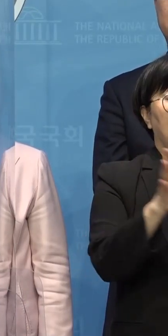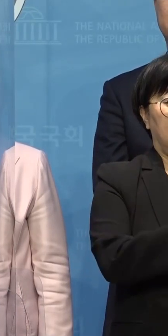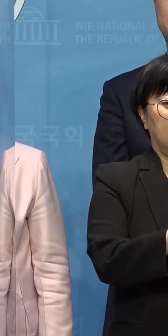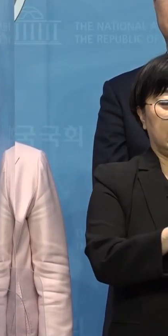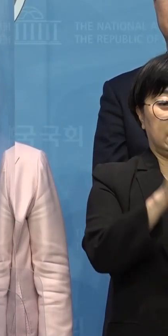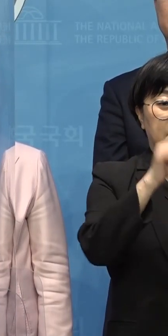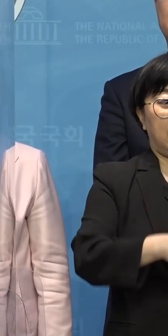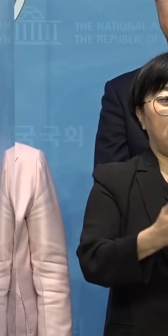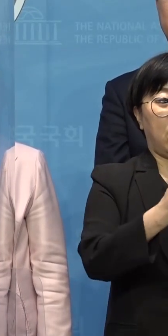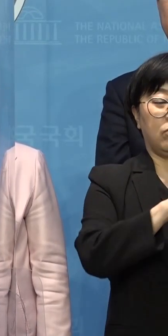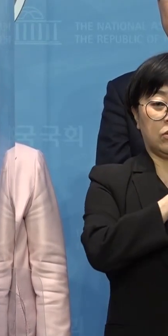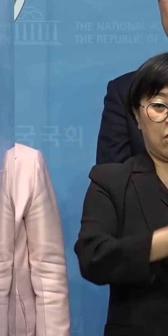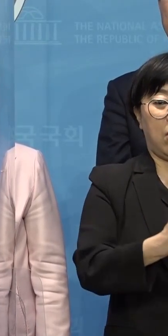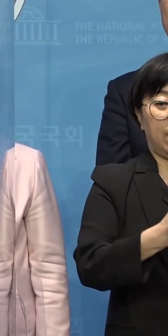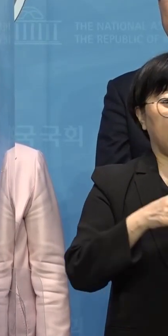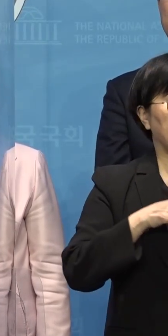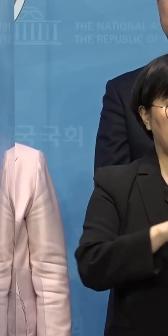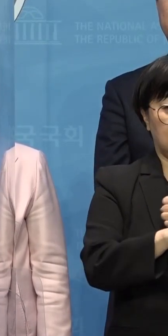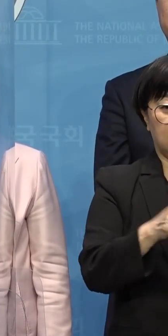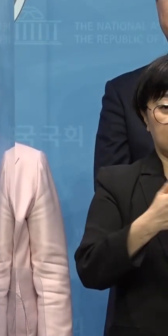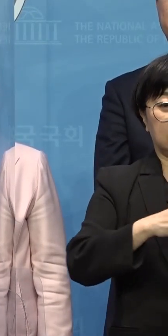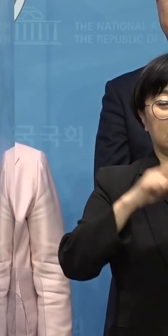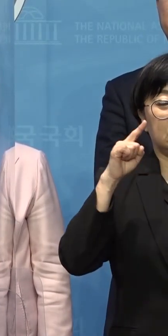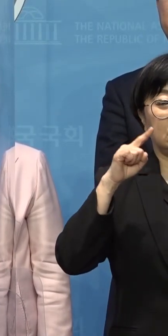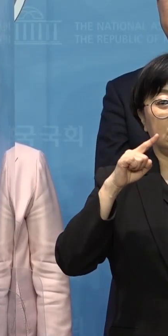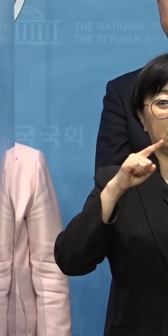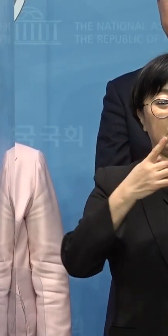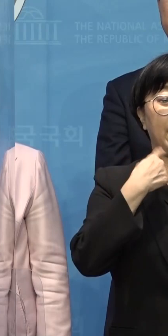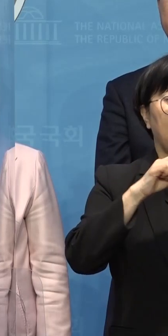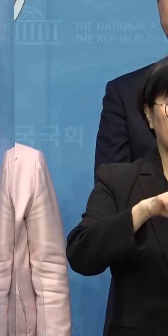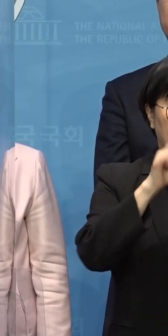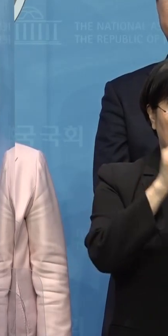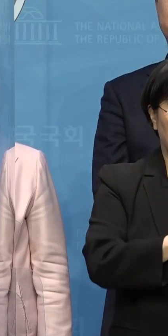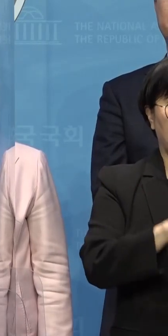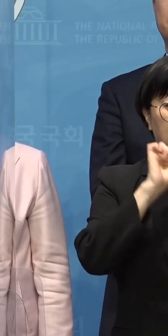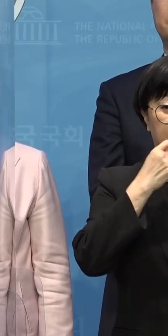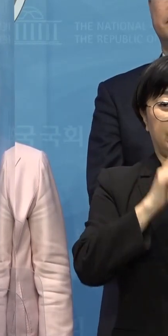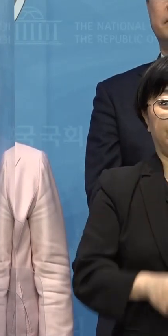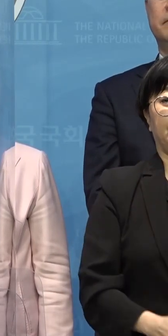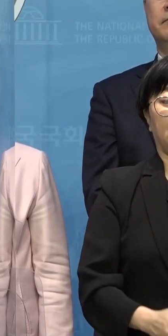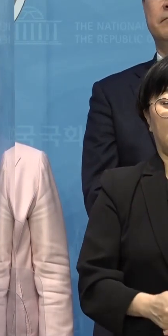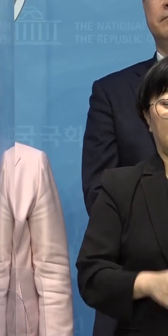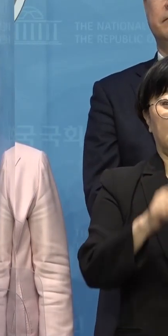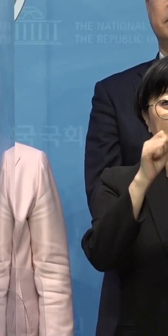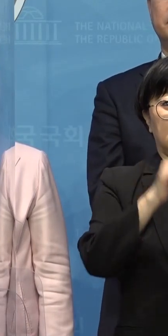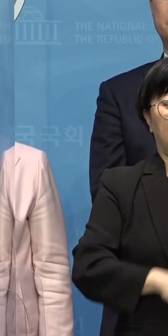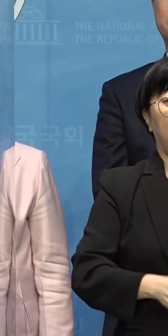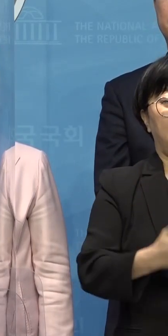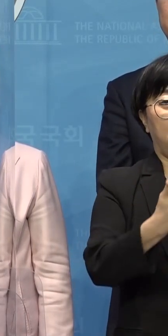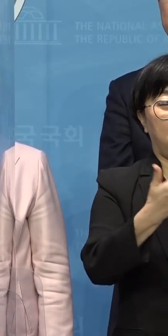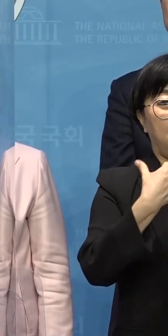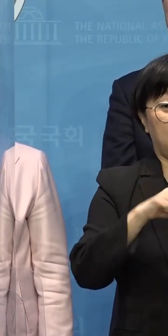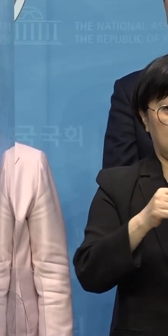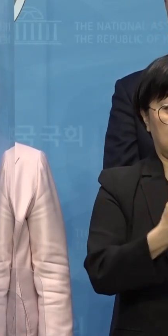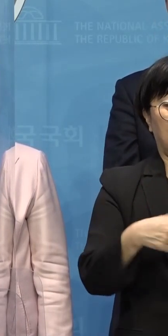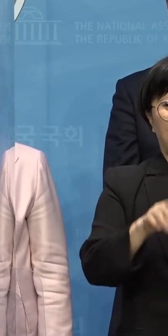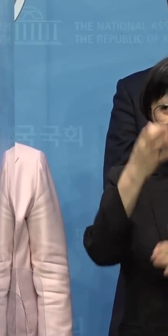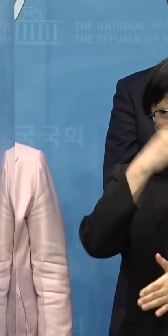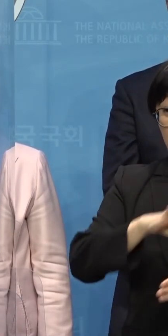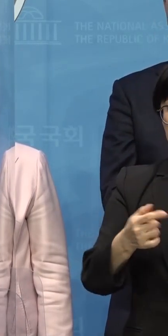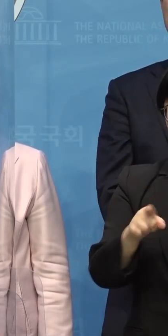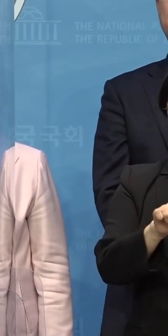특권은 어떤 명분과 정당성도 갖기 어렵습니다. 불체포 특권이 실질적